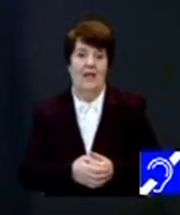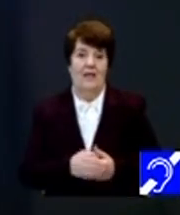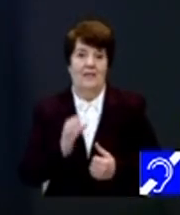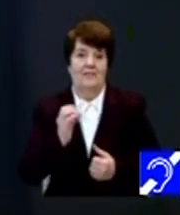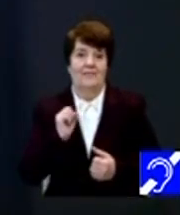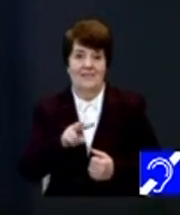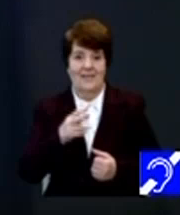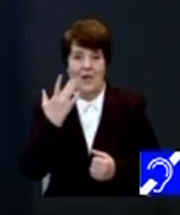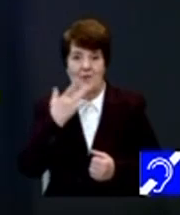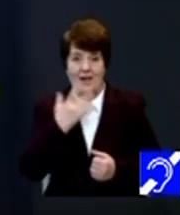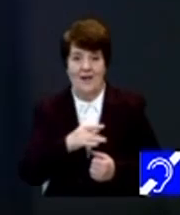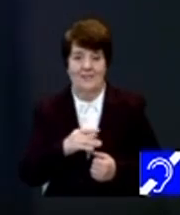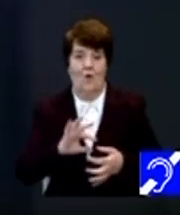american?